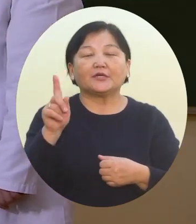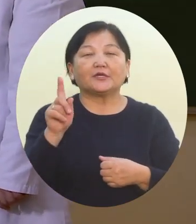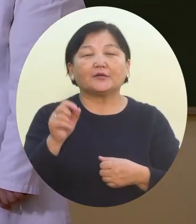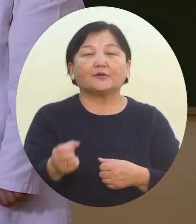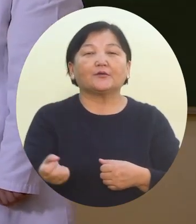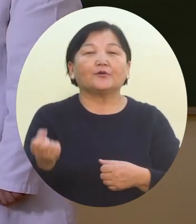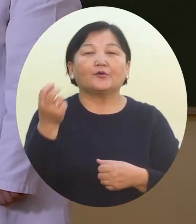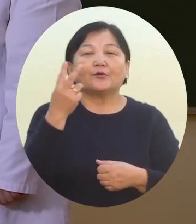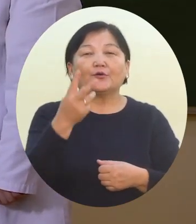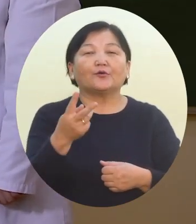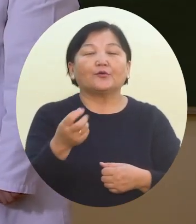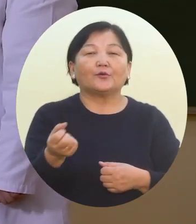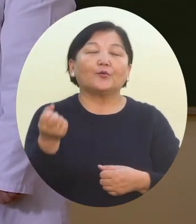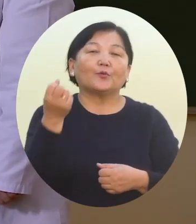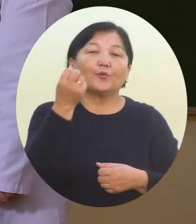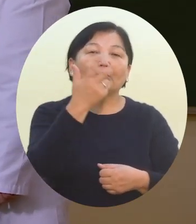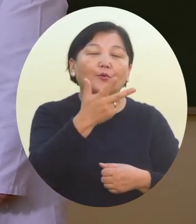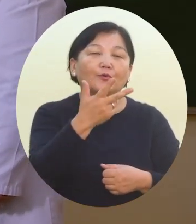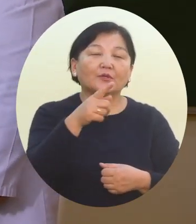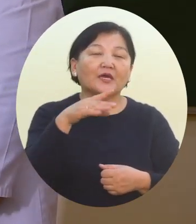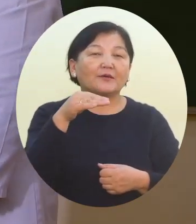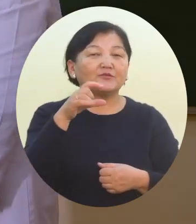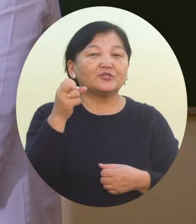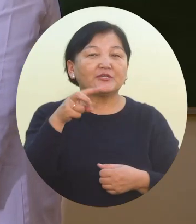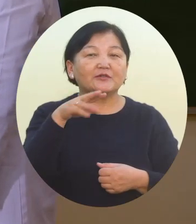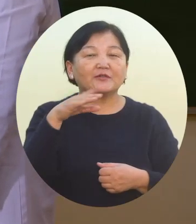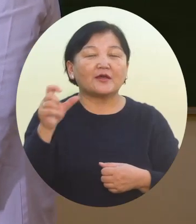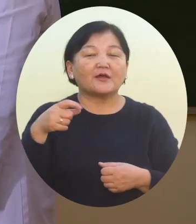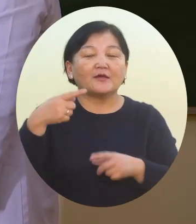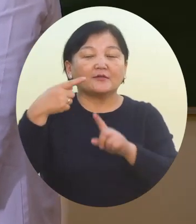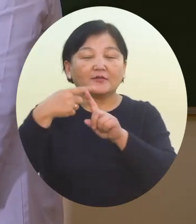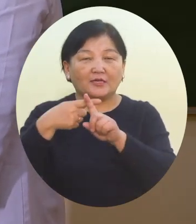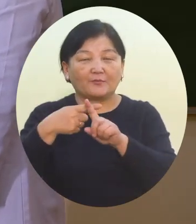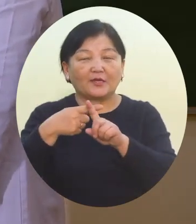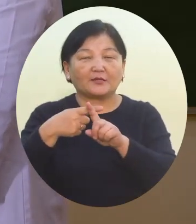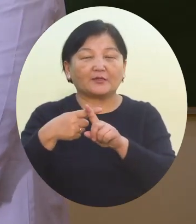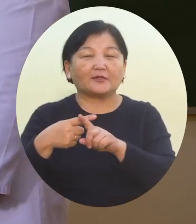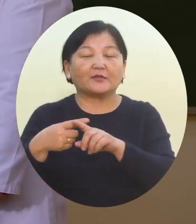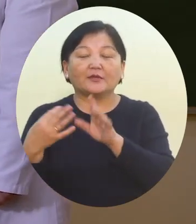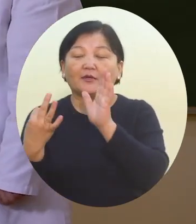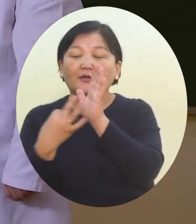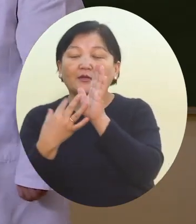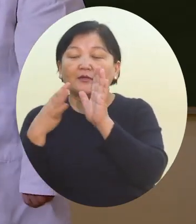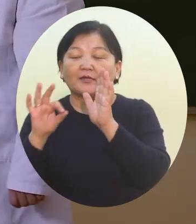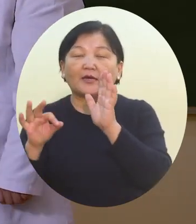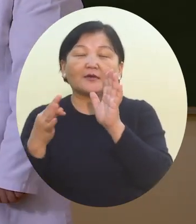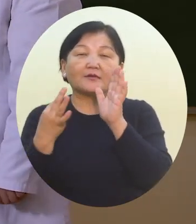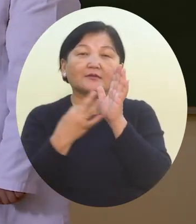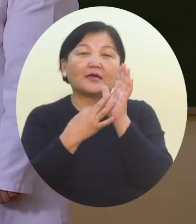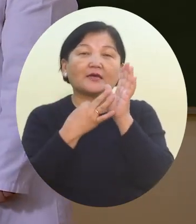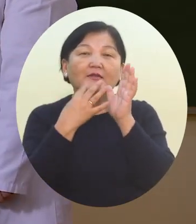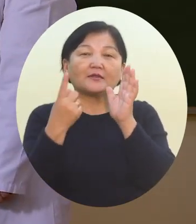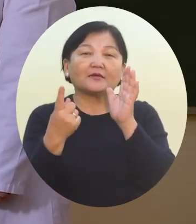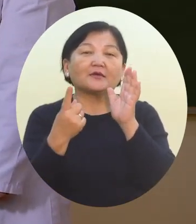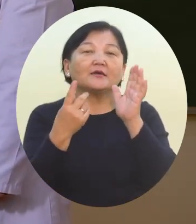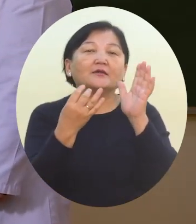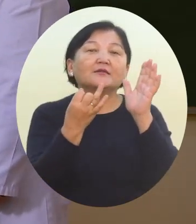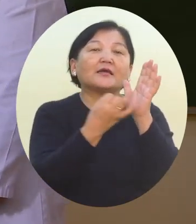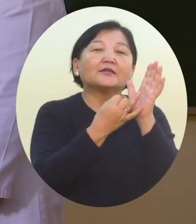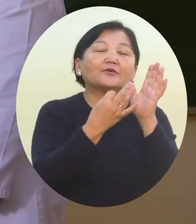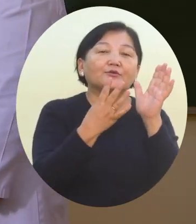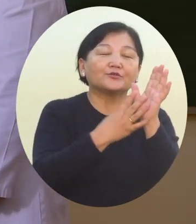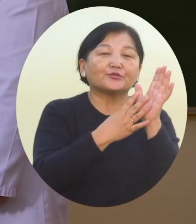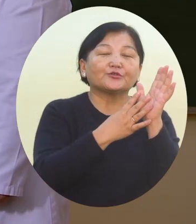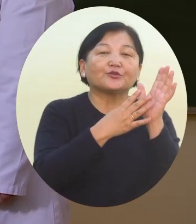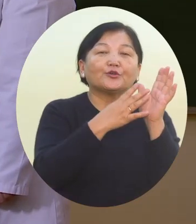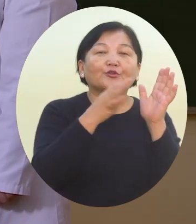дахь хэмжилтийнхаа үр дүнг 3 хуваачих нь. За тэгэхээр багш нь 80 81 79 гэсэн судасны зохиолтын тоог хэмжиж авсан байгаа. За